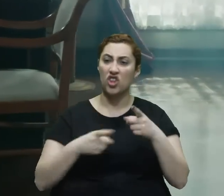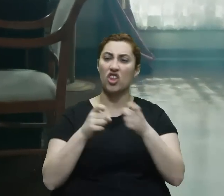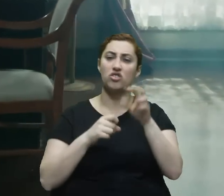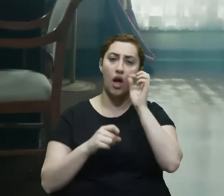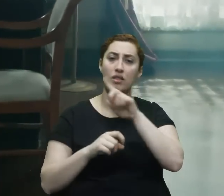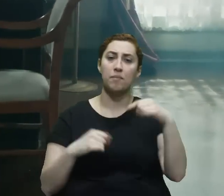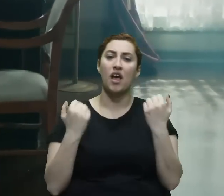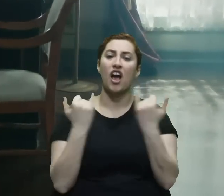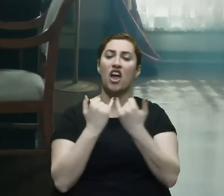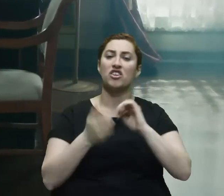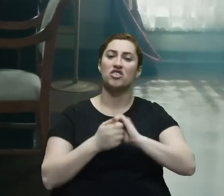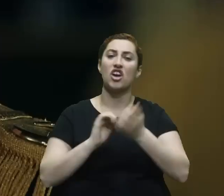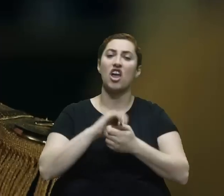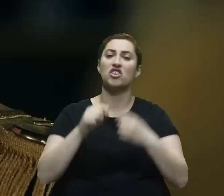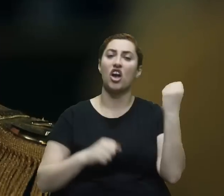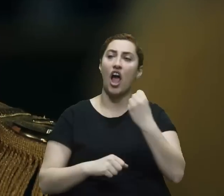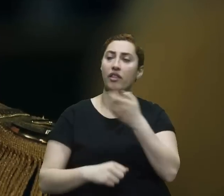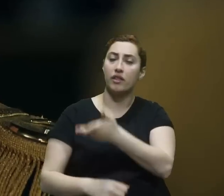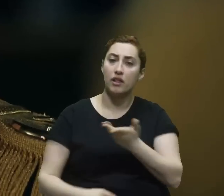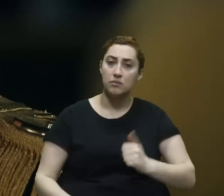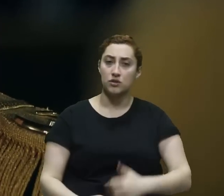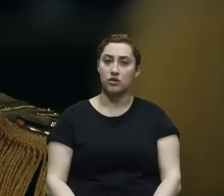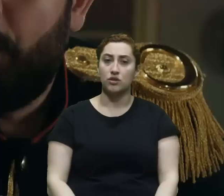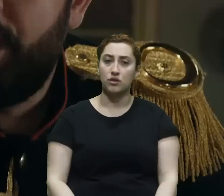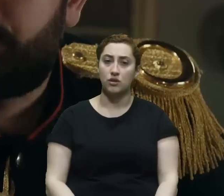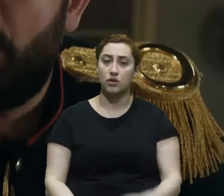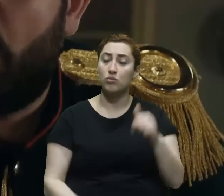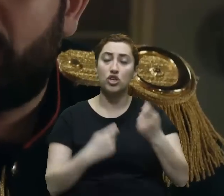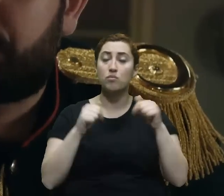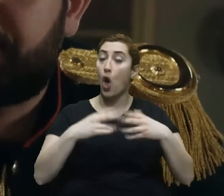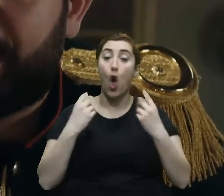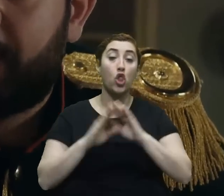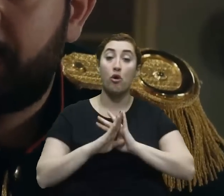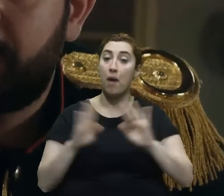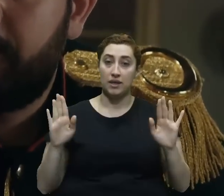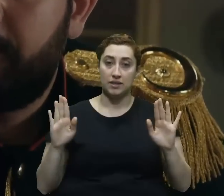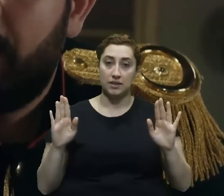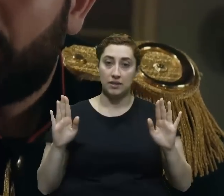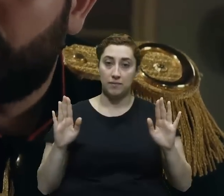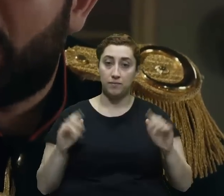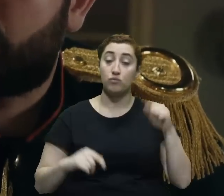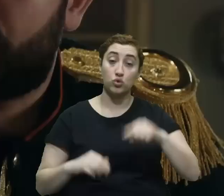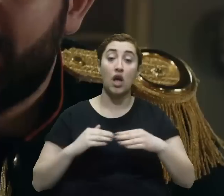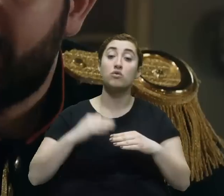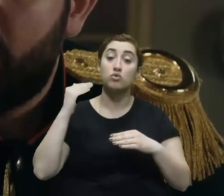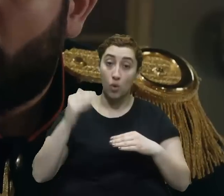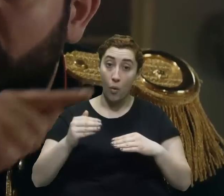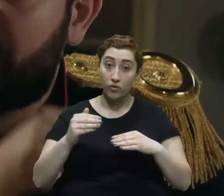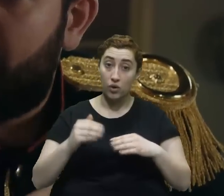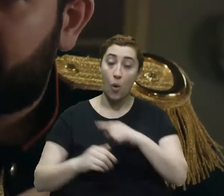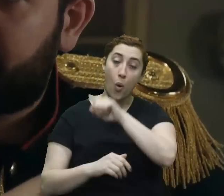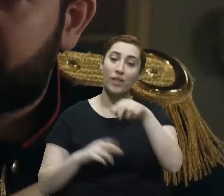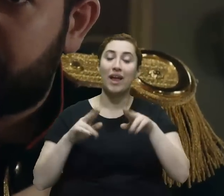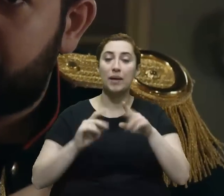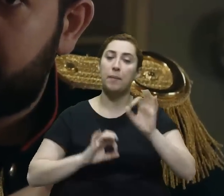Çatıştığınız adamlar kardeşlik teşkilatının katilleri çıkıyor. Bu iş böyle olmaz paşa. Nedim'e. Bundan sonra